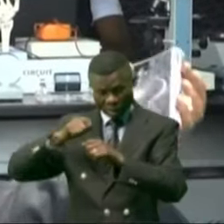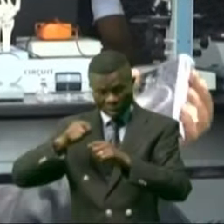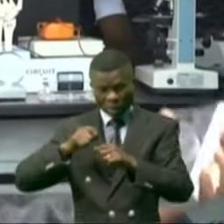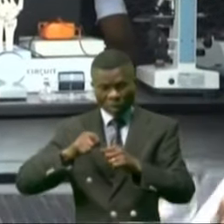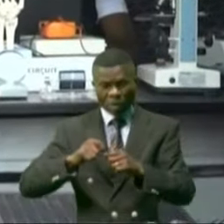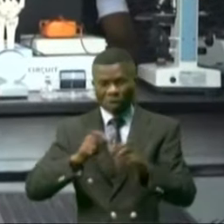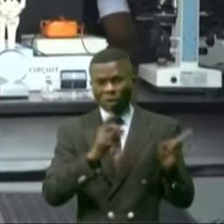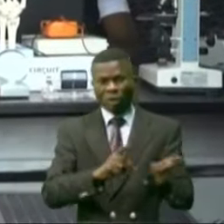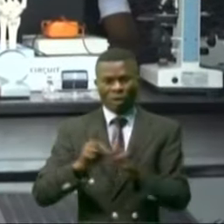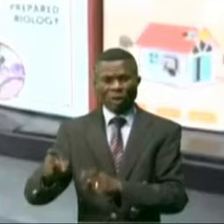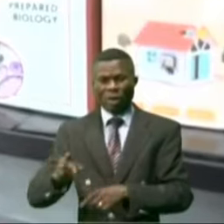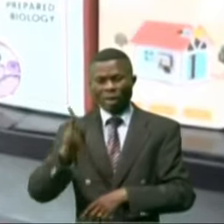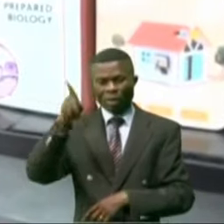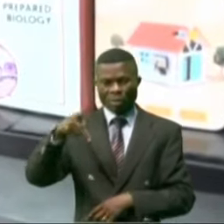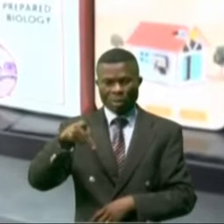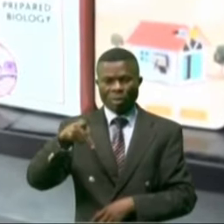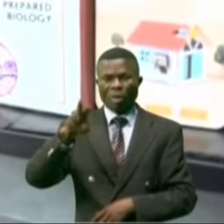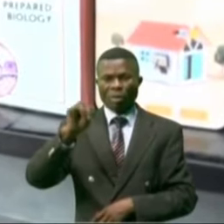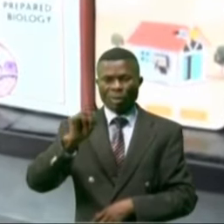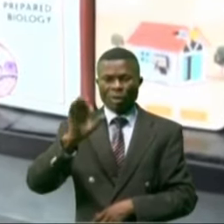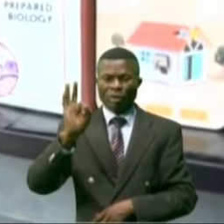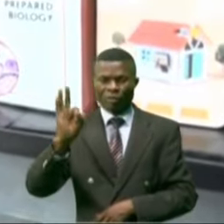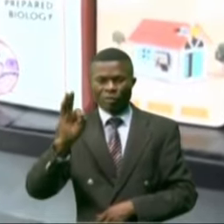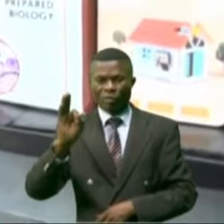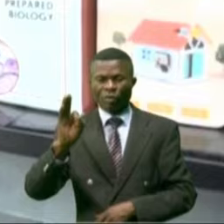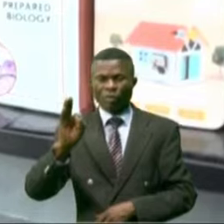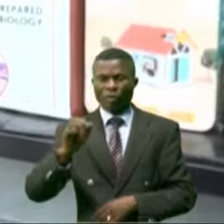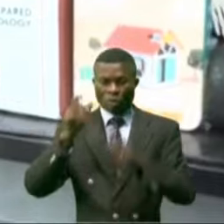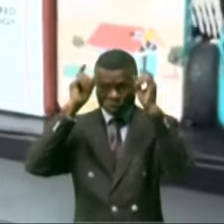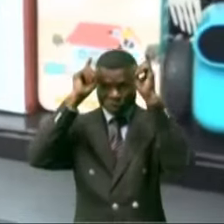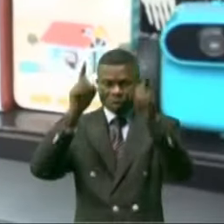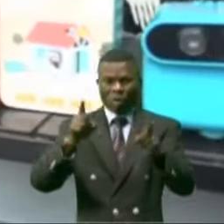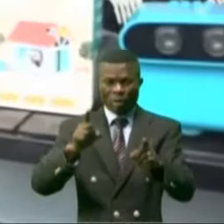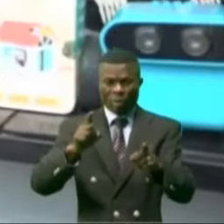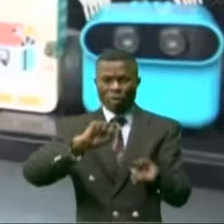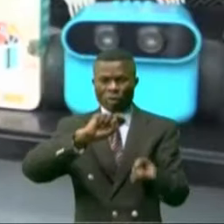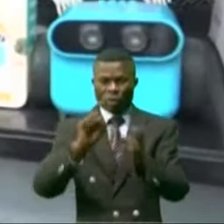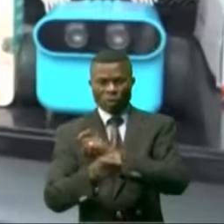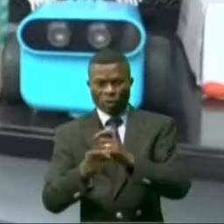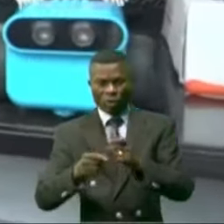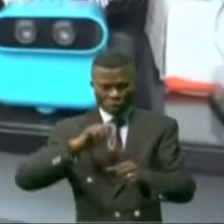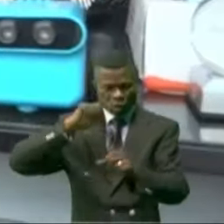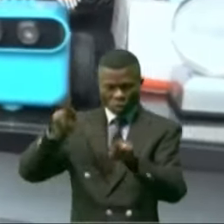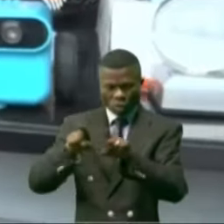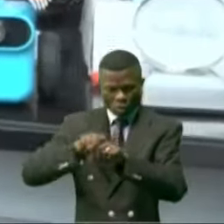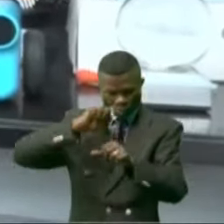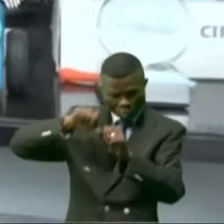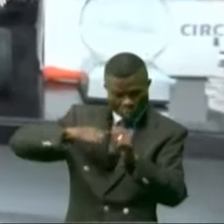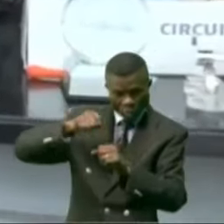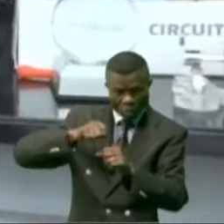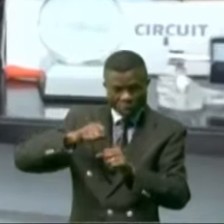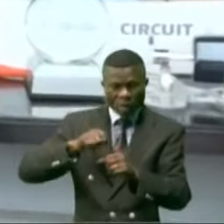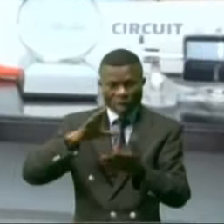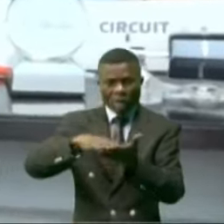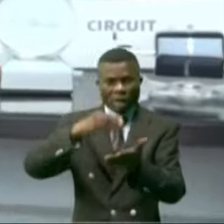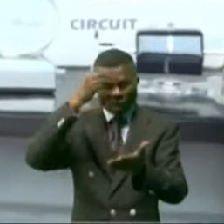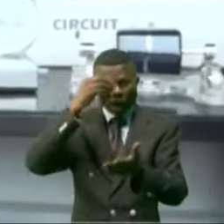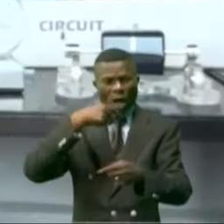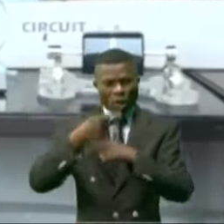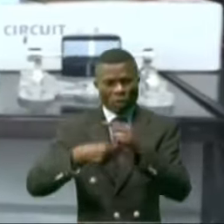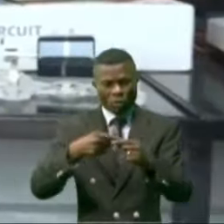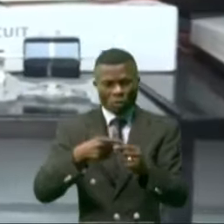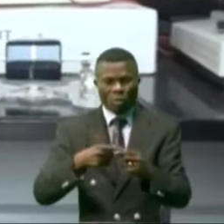avons appelé la BF Mobile Lab. C'est un bus que nous avons transformé en laboratoire afin que les élèves puissent commencer